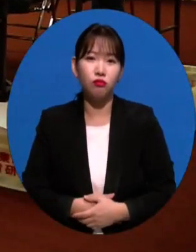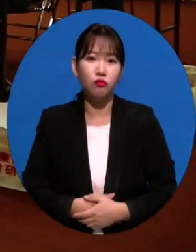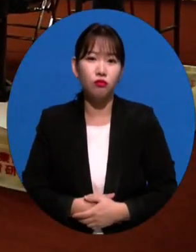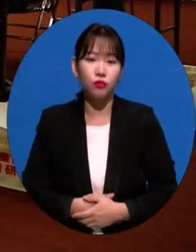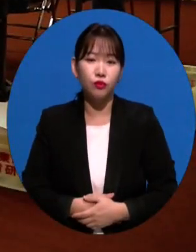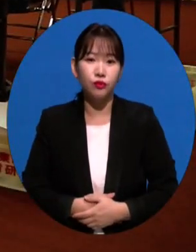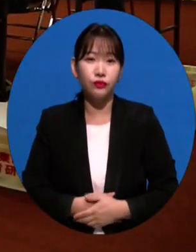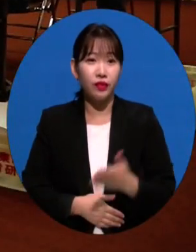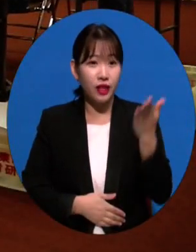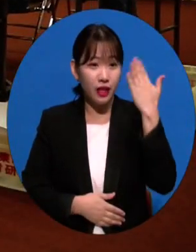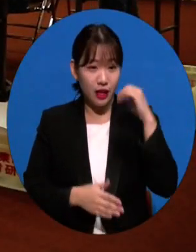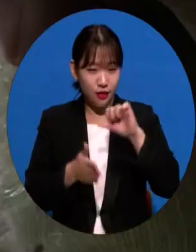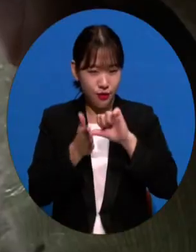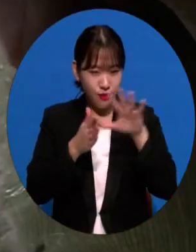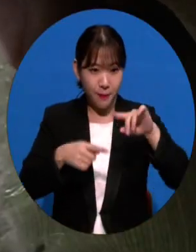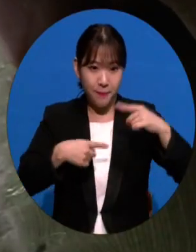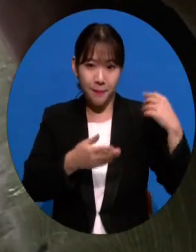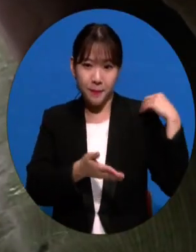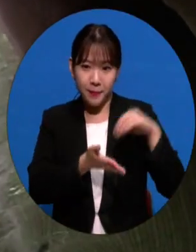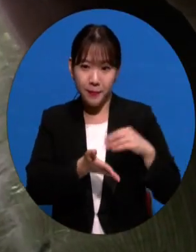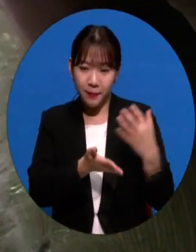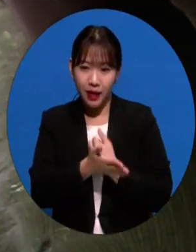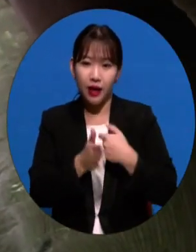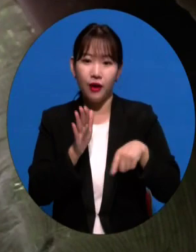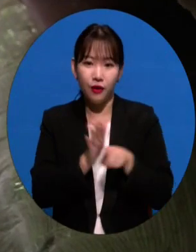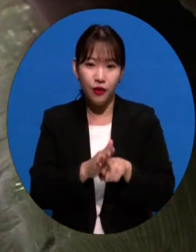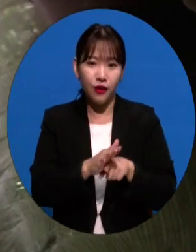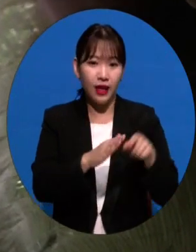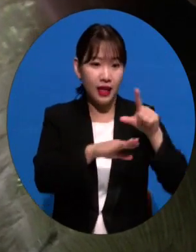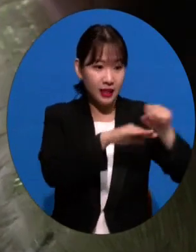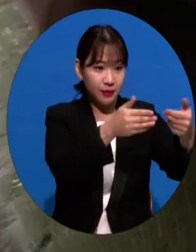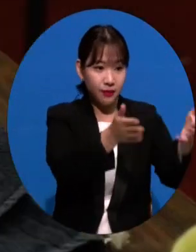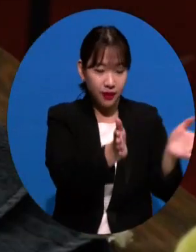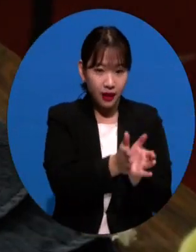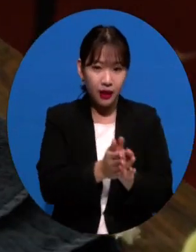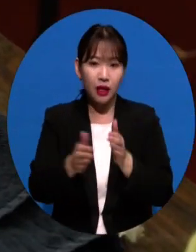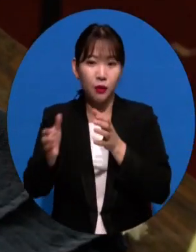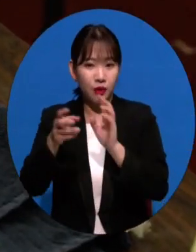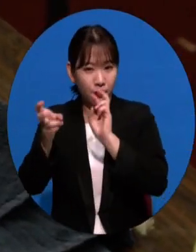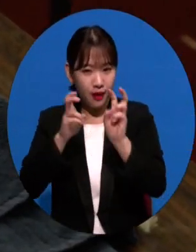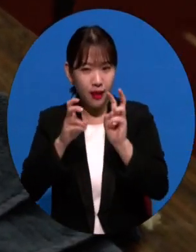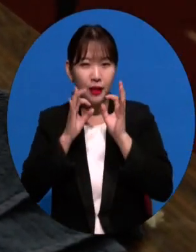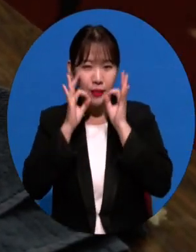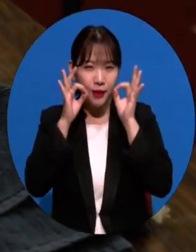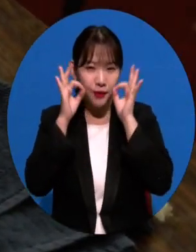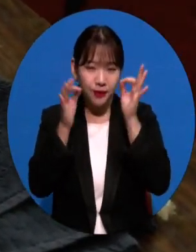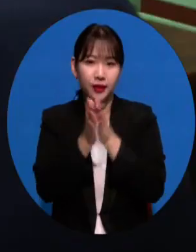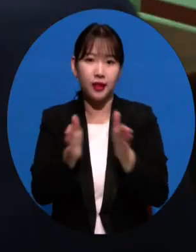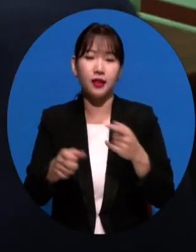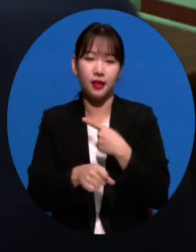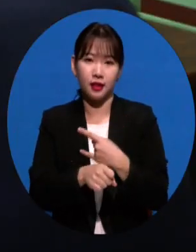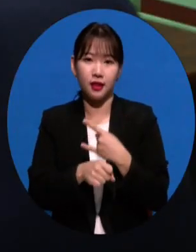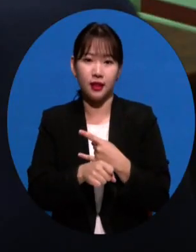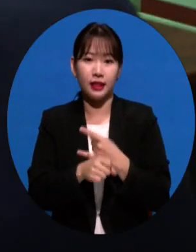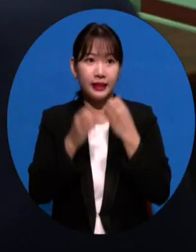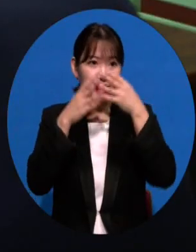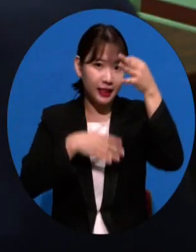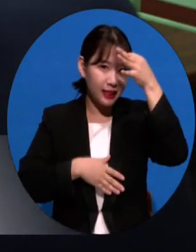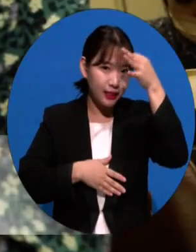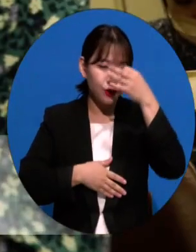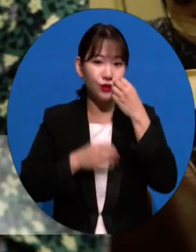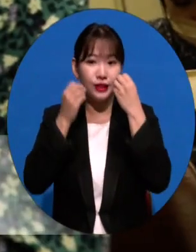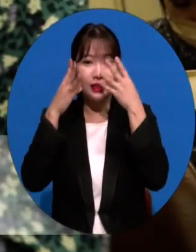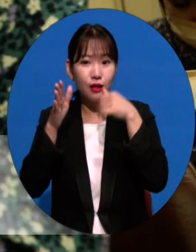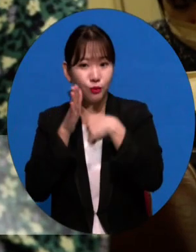옛 명성을 되찾기 위해 자치단체와 도자기 업체가 전방위적인 자구 노력에 나섰습니다. 신기술과